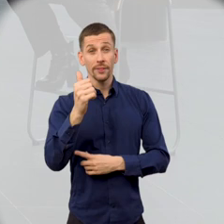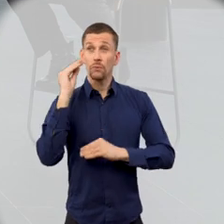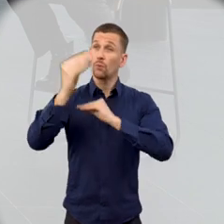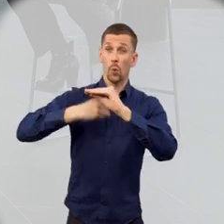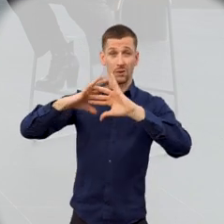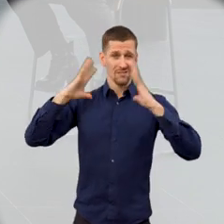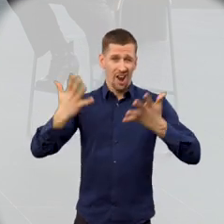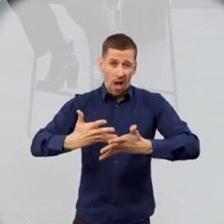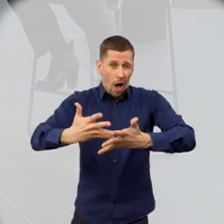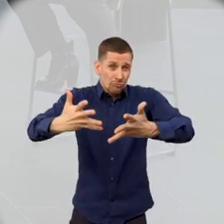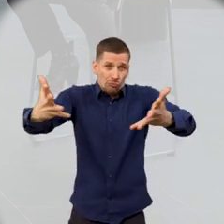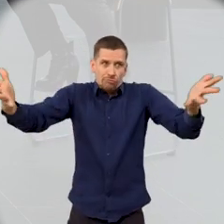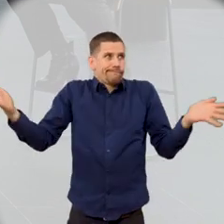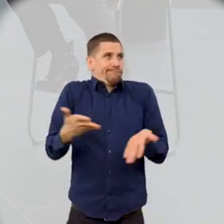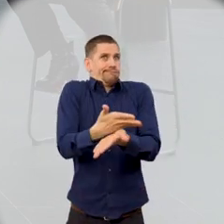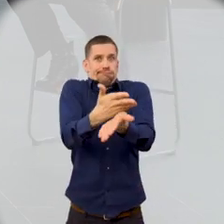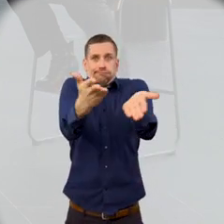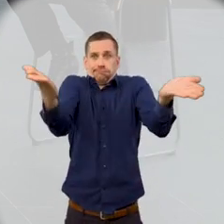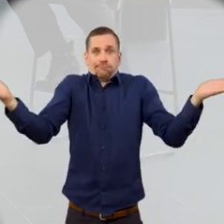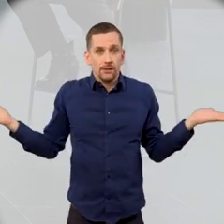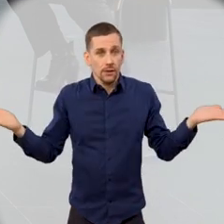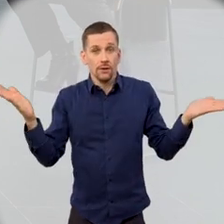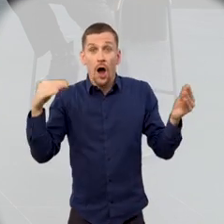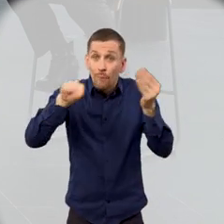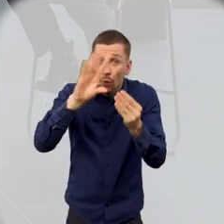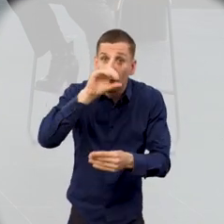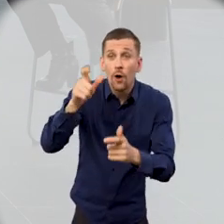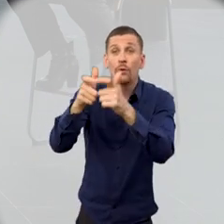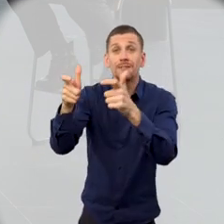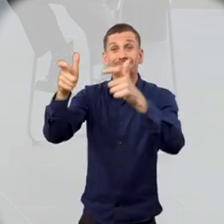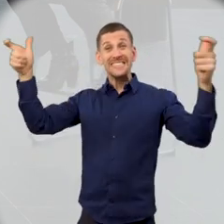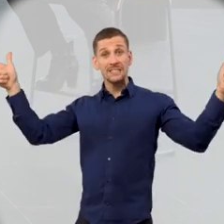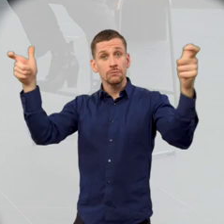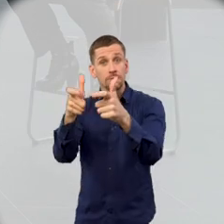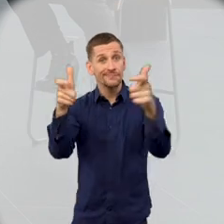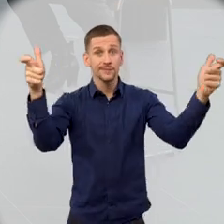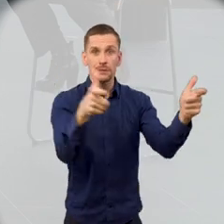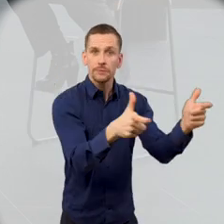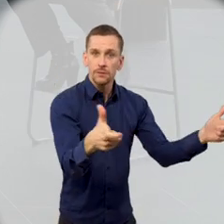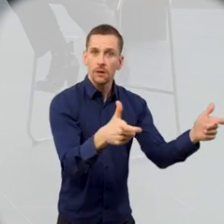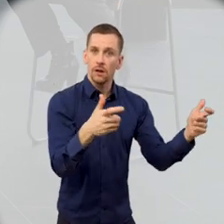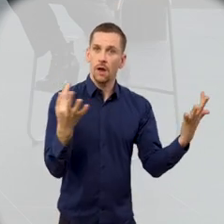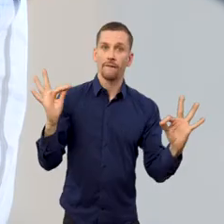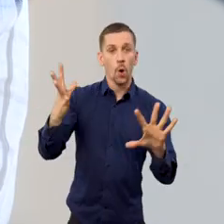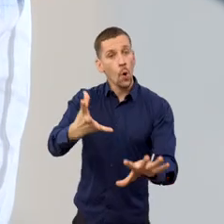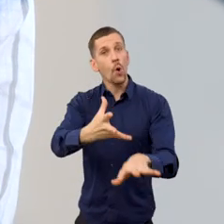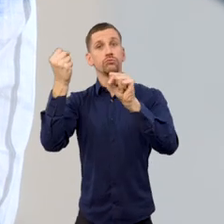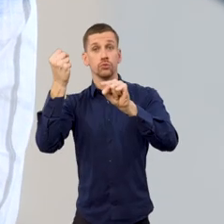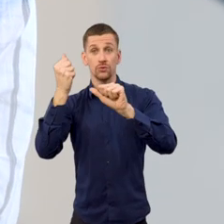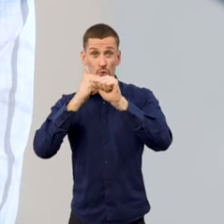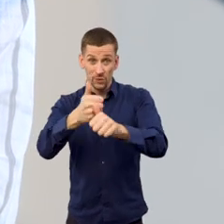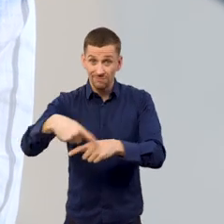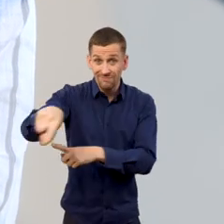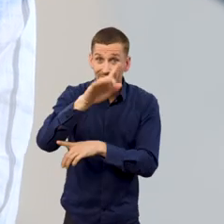rémunération, on est sur un secteur qui est très large en fonction déjà de la taille de l'entreprise, du parcours, du